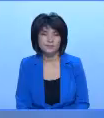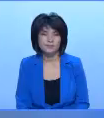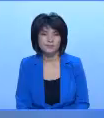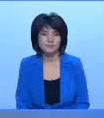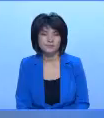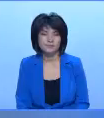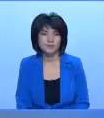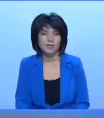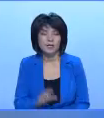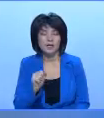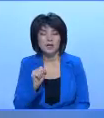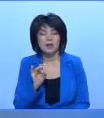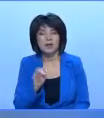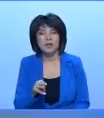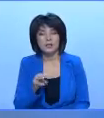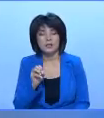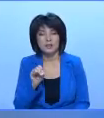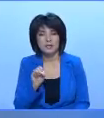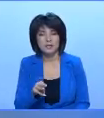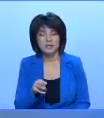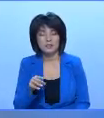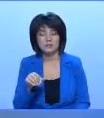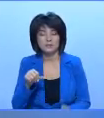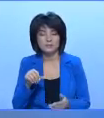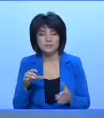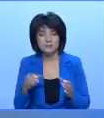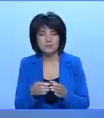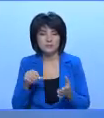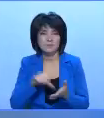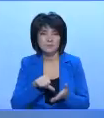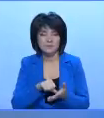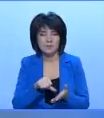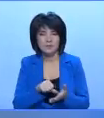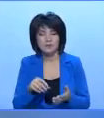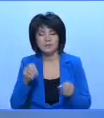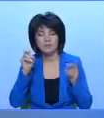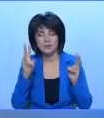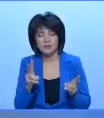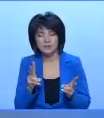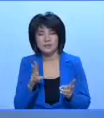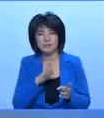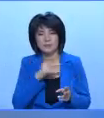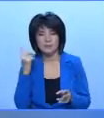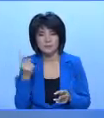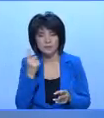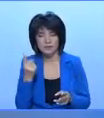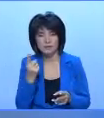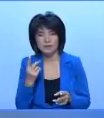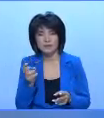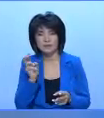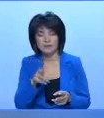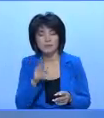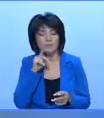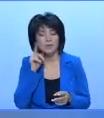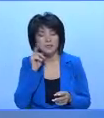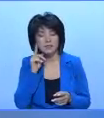Арт ерікті жобасының қатысушылары Павлодардағы мамандандырылған орталықтардың біріне арнайы барды. Осылайша белсенді жастар